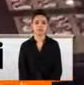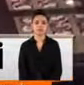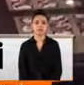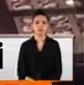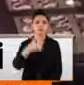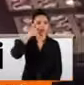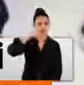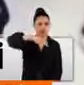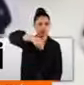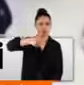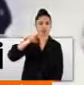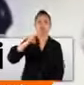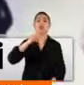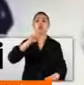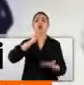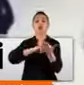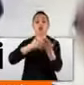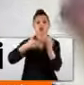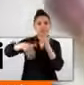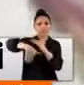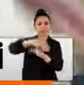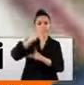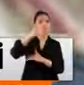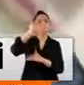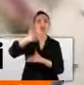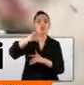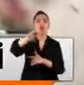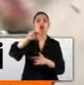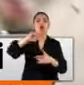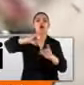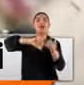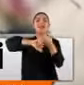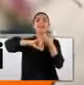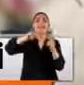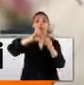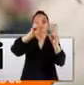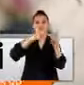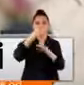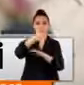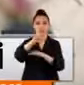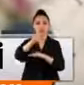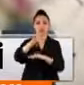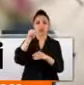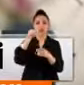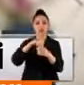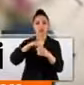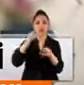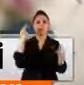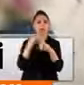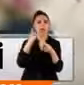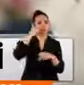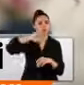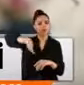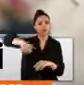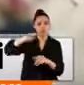Çaldığı telefonla köfteciden çıkan hırsızın bir sonraki durağı ganyan bayi oldu. Kılık değiştirip girdiği ganyan bayiinde el